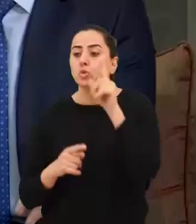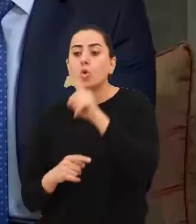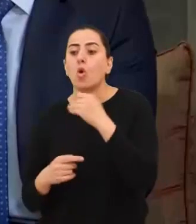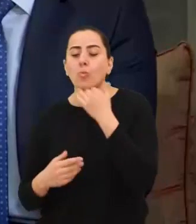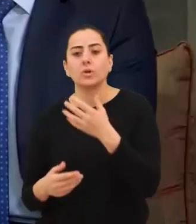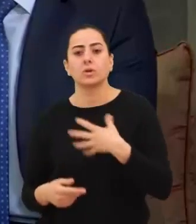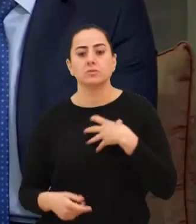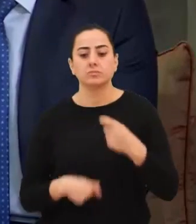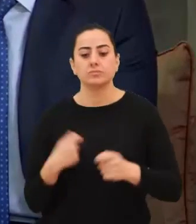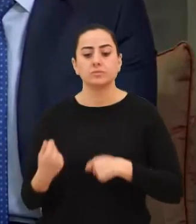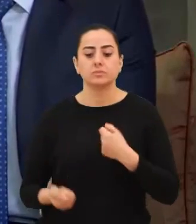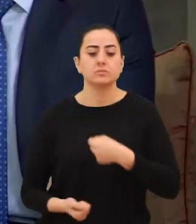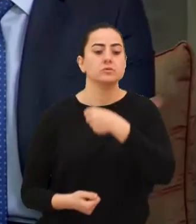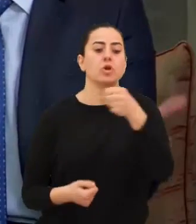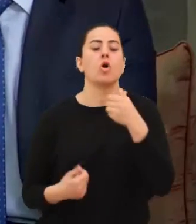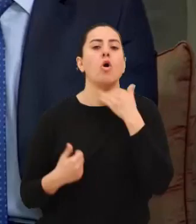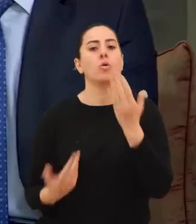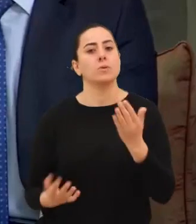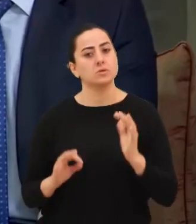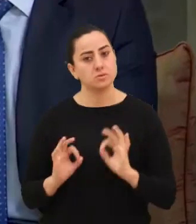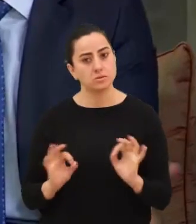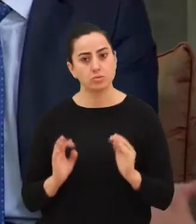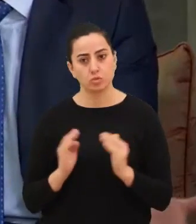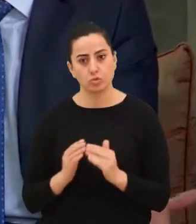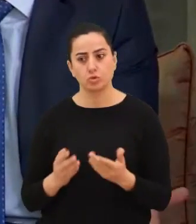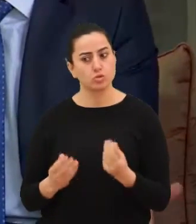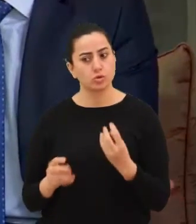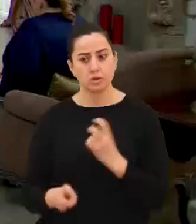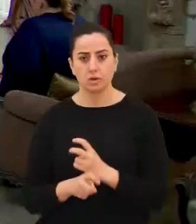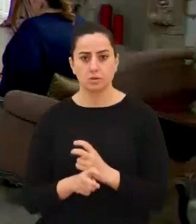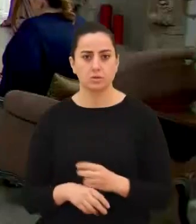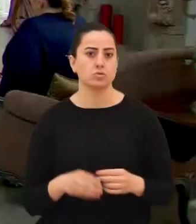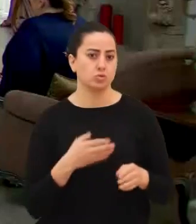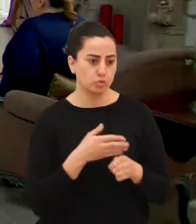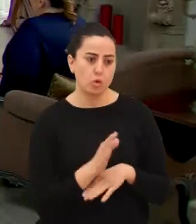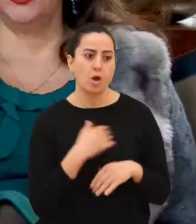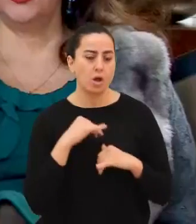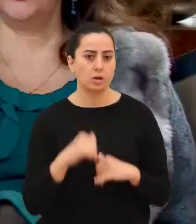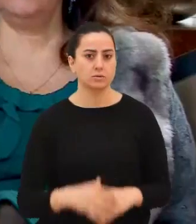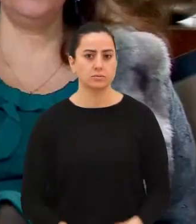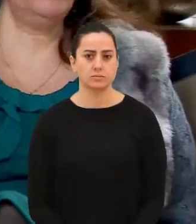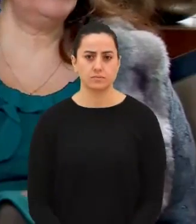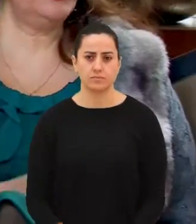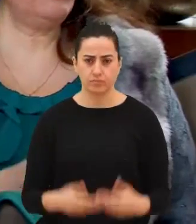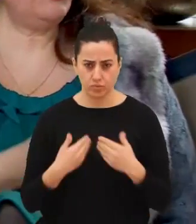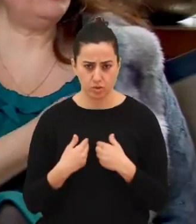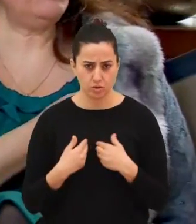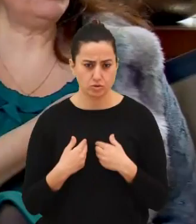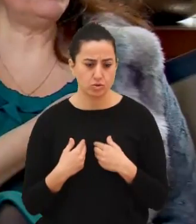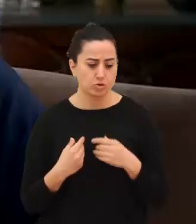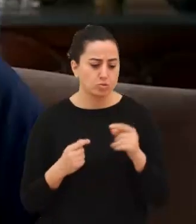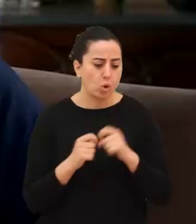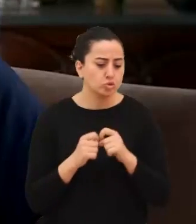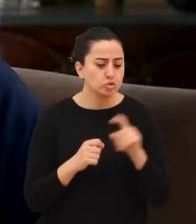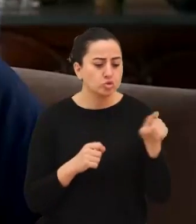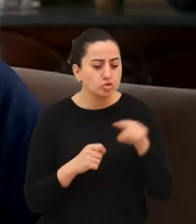böyle kendi kafamıza göre hareket etmemek lazım ya. Zaten çok tehlikeli ya. Aynen öyle. Yani biz burada boncuğu